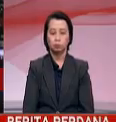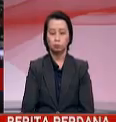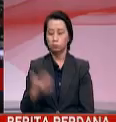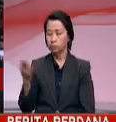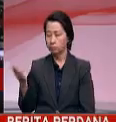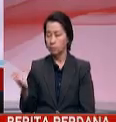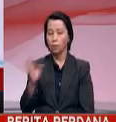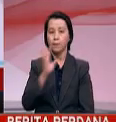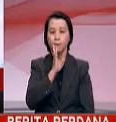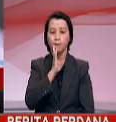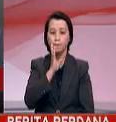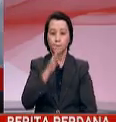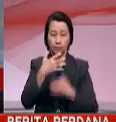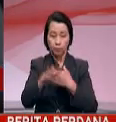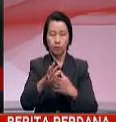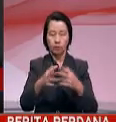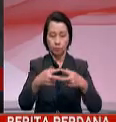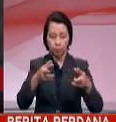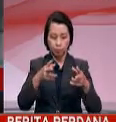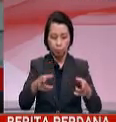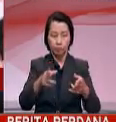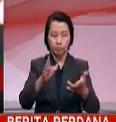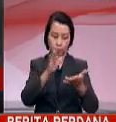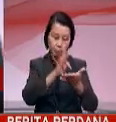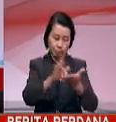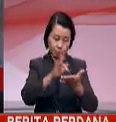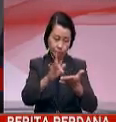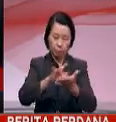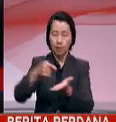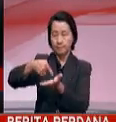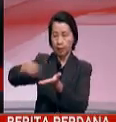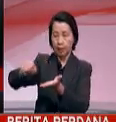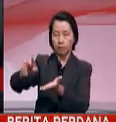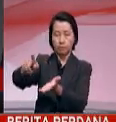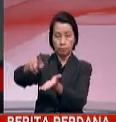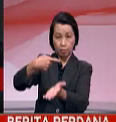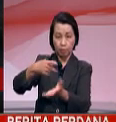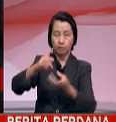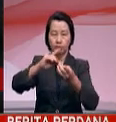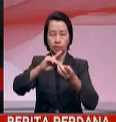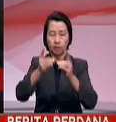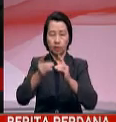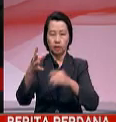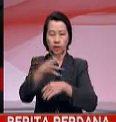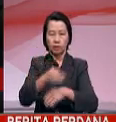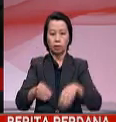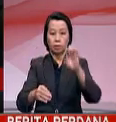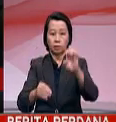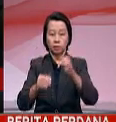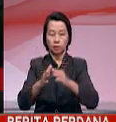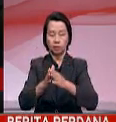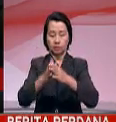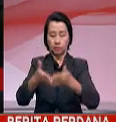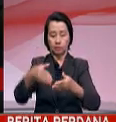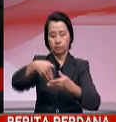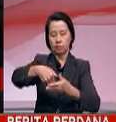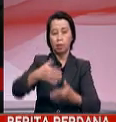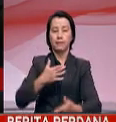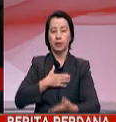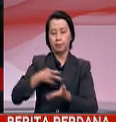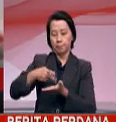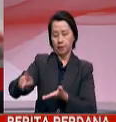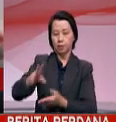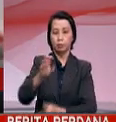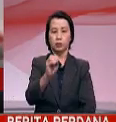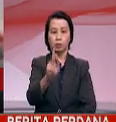Beliau menyatakannya selepas melancarkan aplikasi pembiayaan dan pembayaran digital serta e-dompet MyPay di Ibu